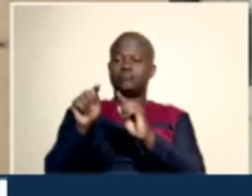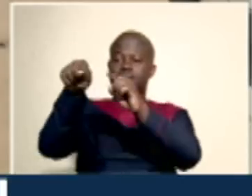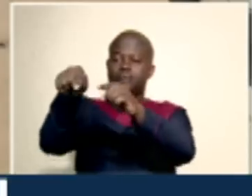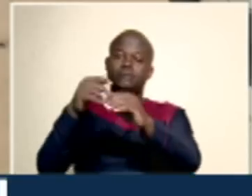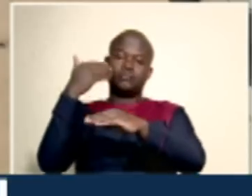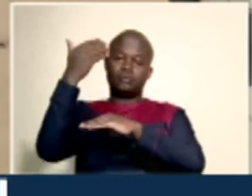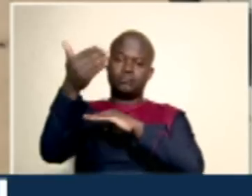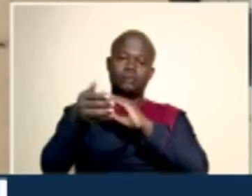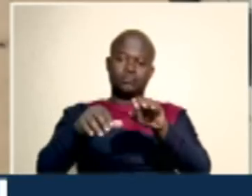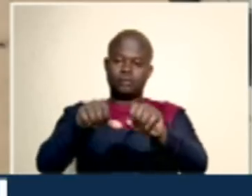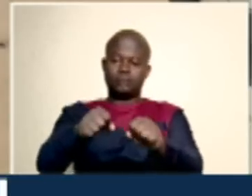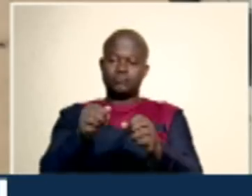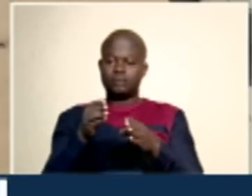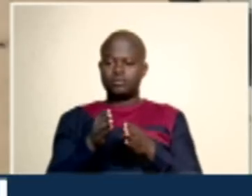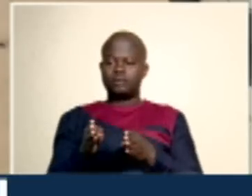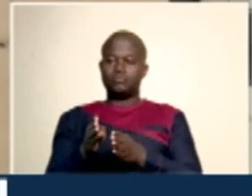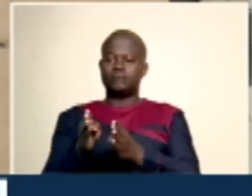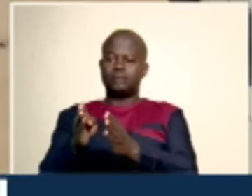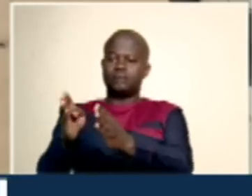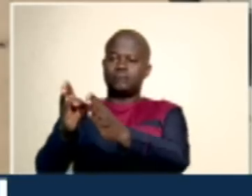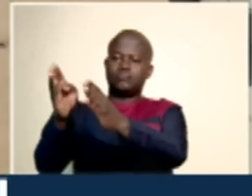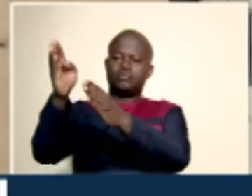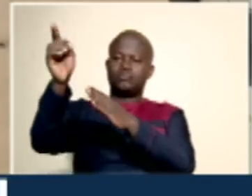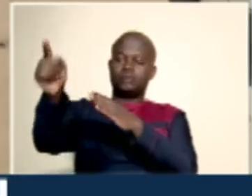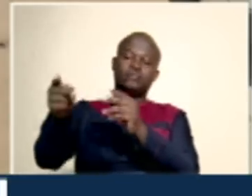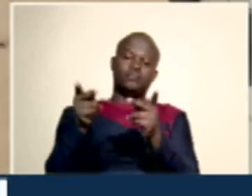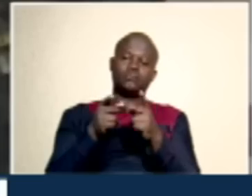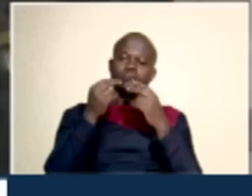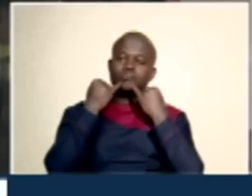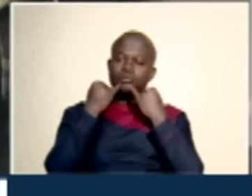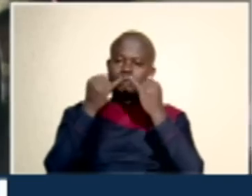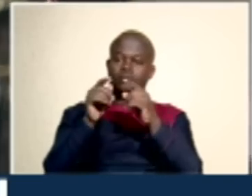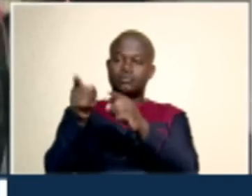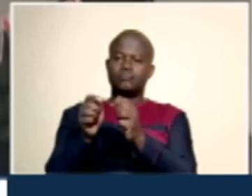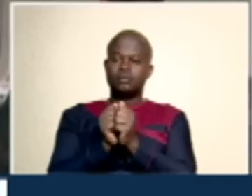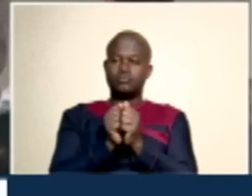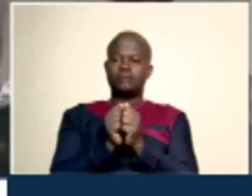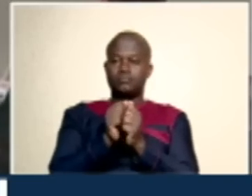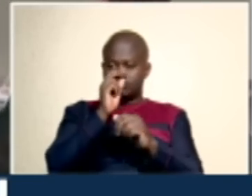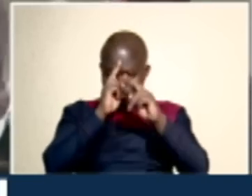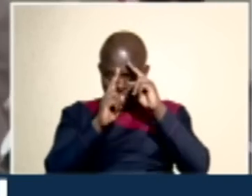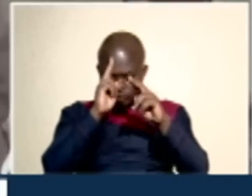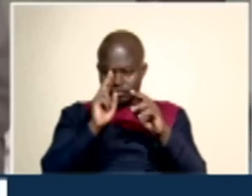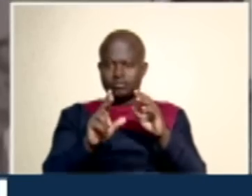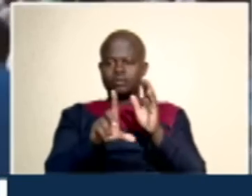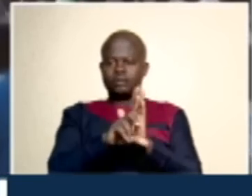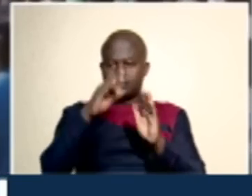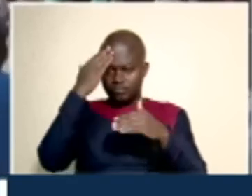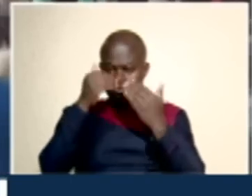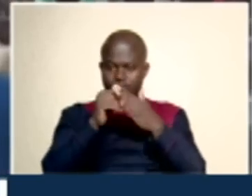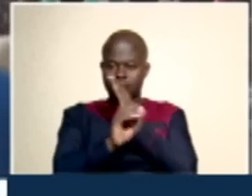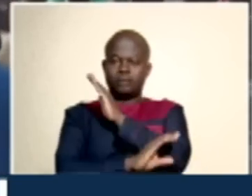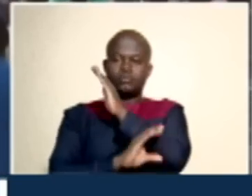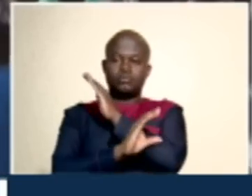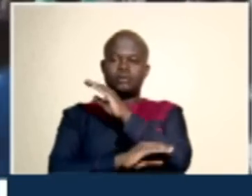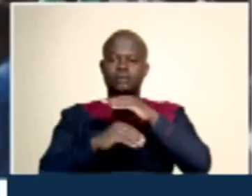hanyuma bagafata umuhanda bakajya aho bababwiye kujya nukubahiriza amabwiriza kuko igihugu